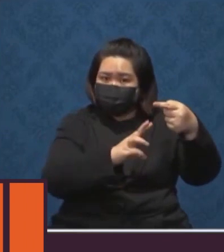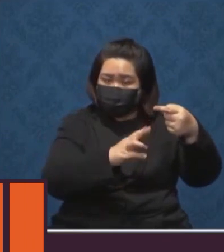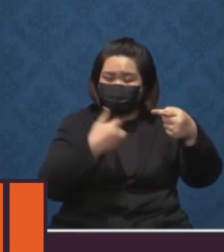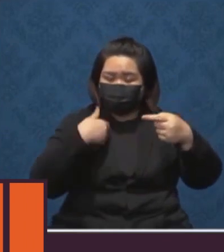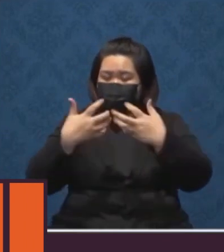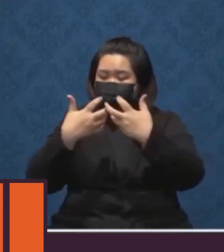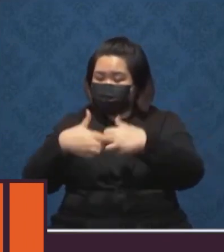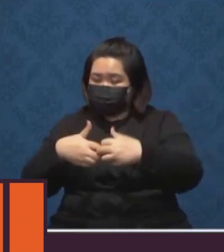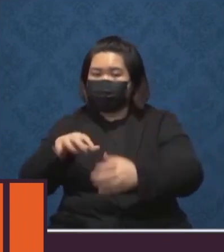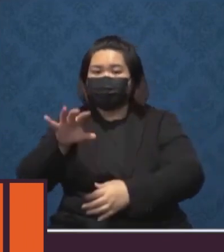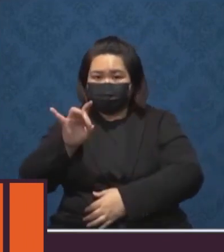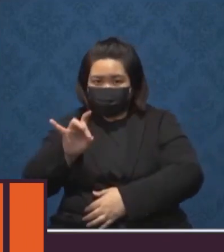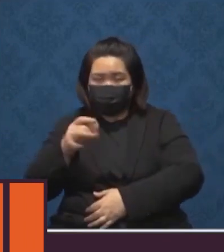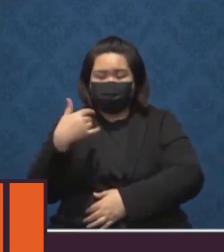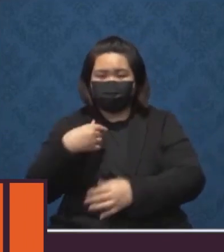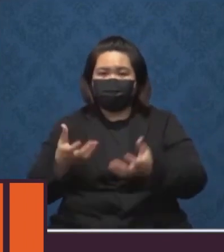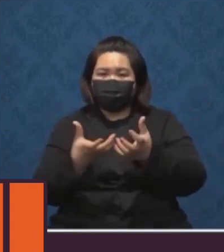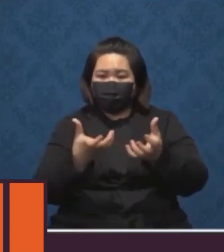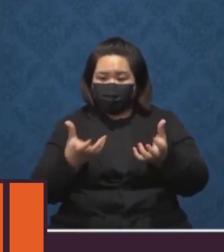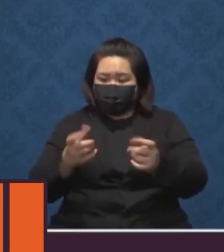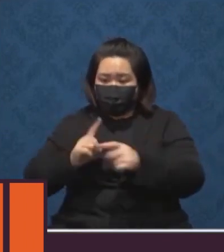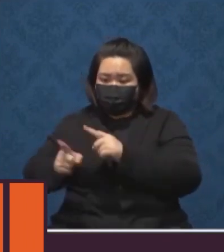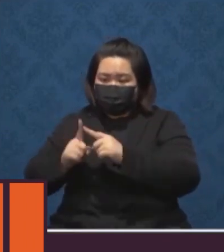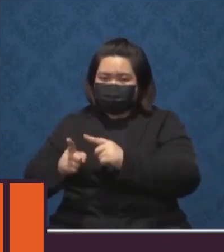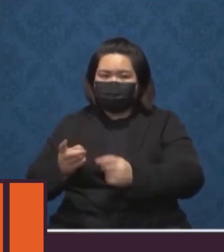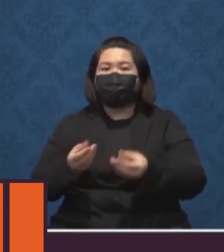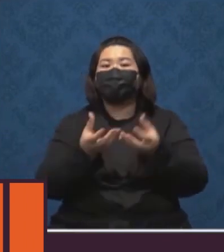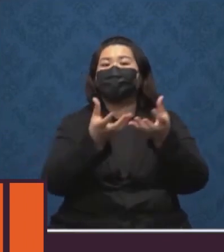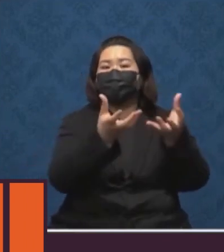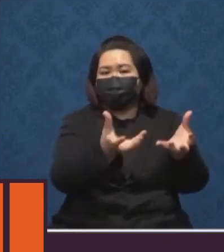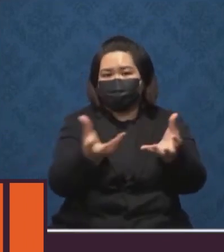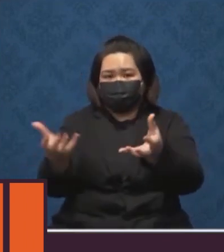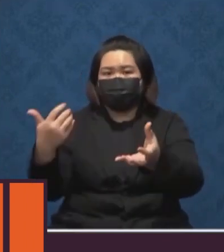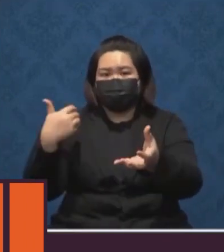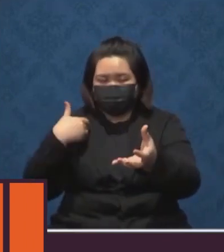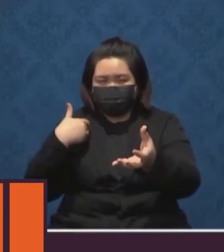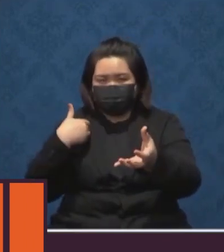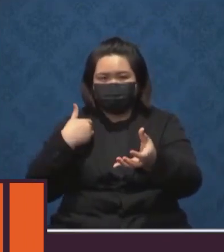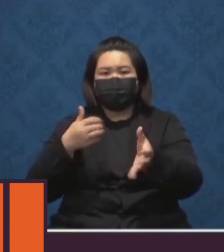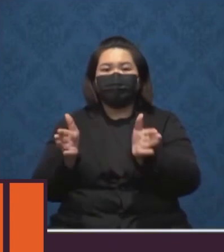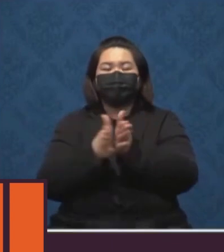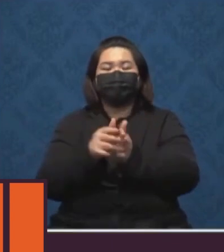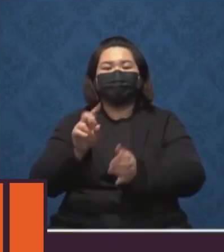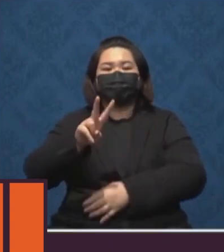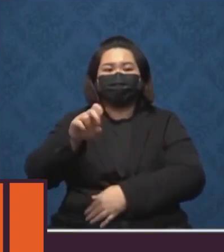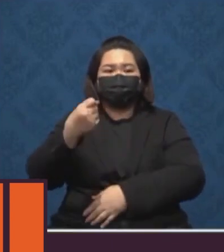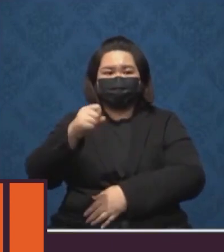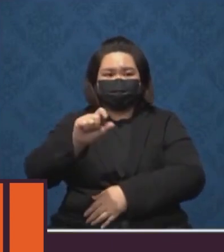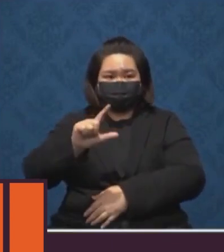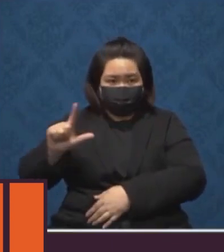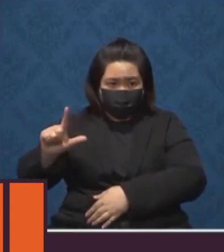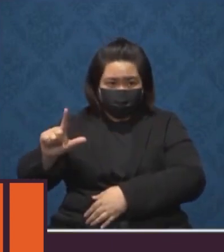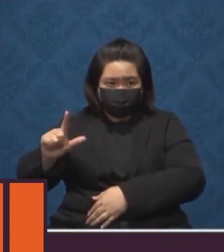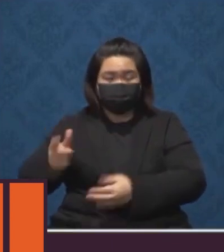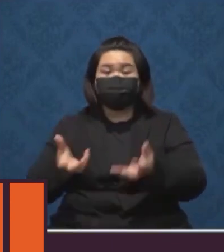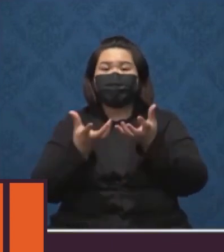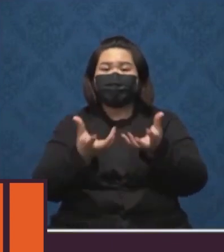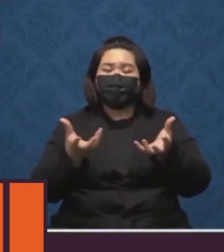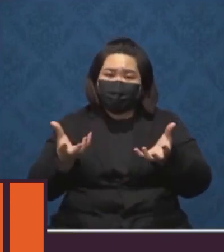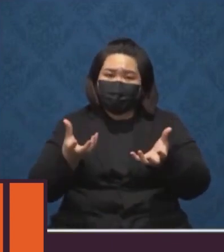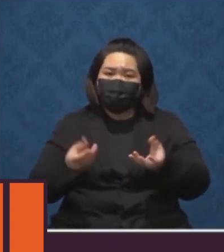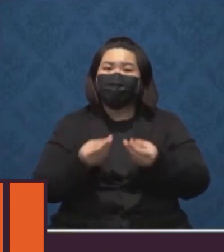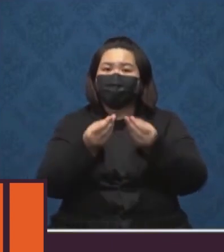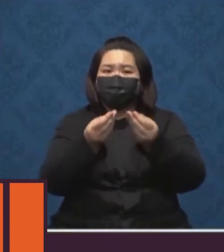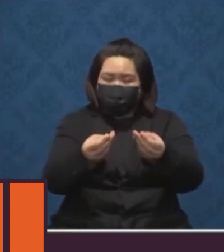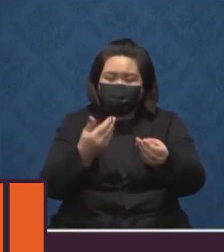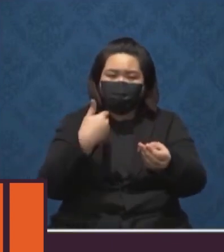เคองมธรมาหากินทใช้งประมาณสูงถึงรวมงบปเนิงานด้วยก็จะเป็ 210 ลานบาทนะครับจัดสเครองมธรราหากินให้แงงานแต่